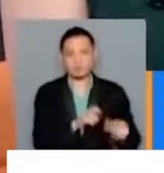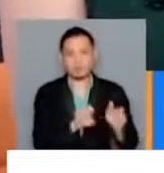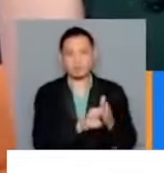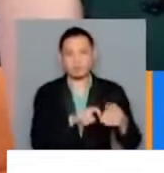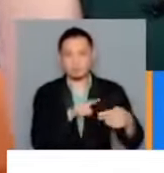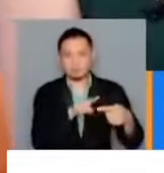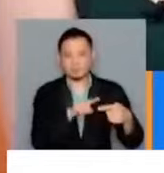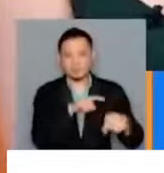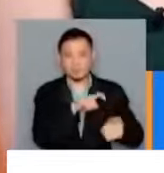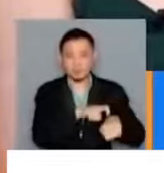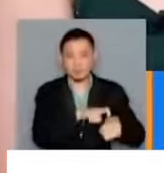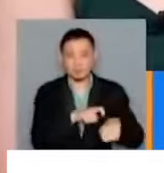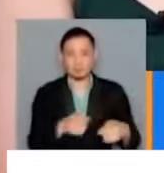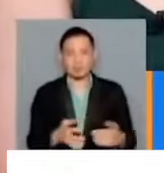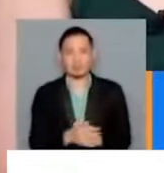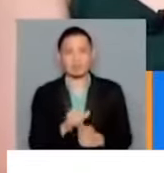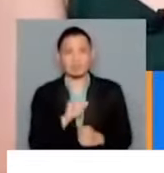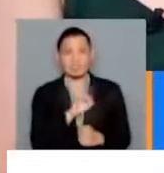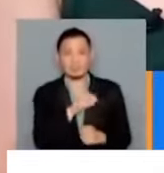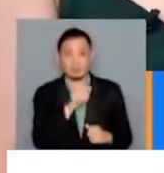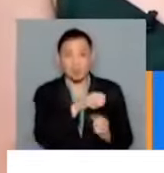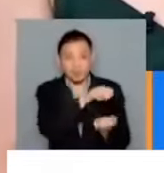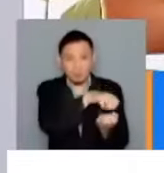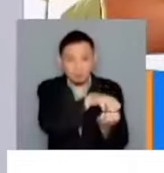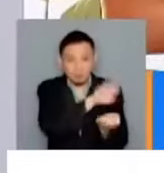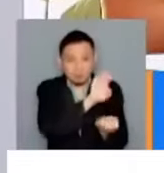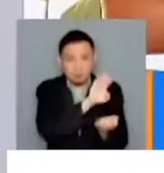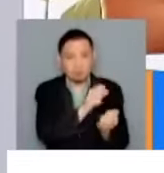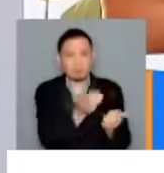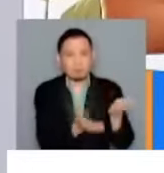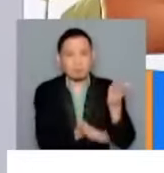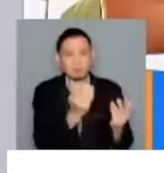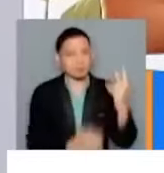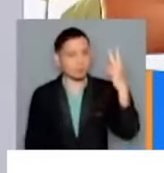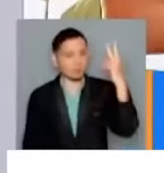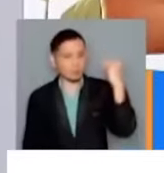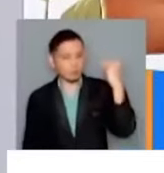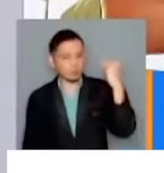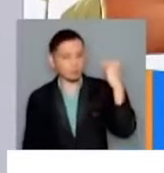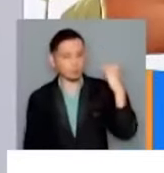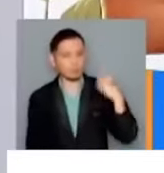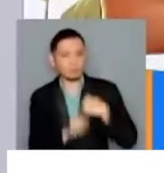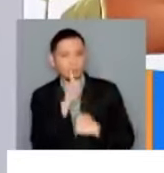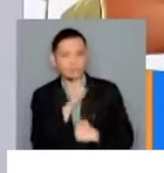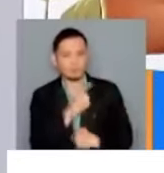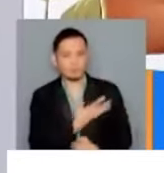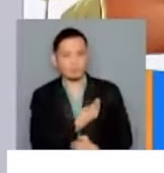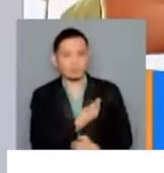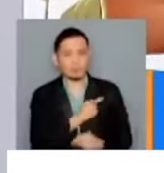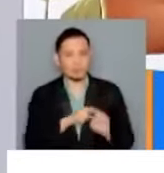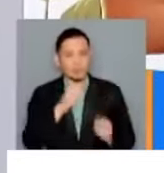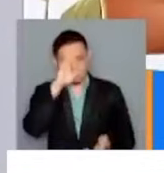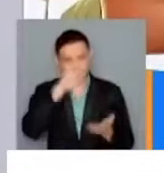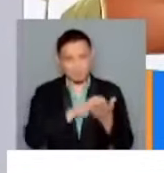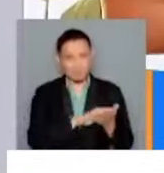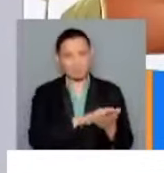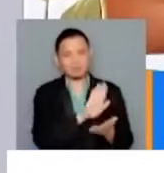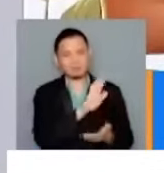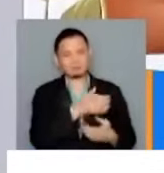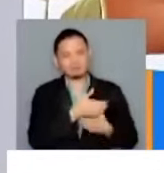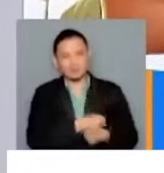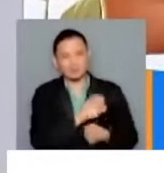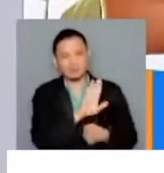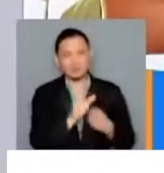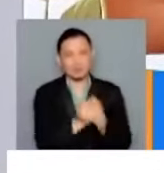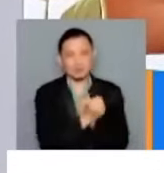baka mag-no siya sa akin. That's the truth. Pero naniwala ako sa pagmamahal niya and alam niya na pag nag-propose